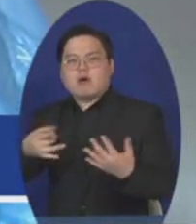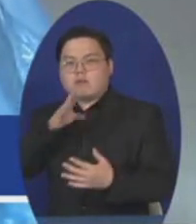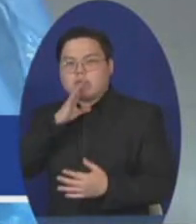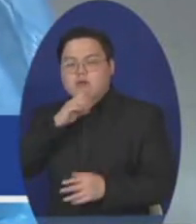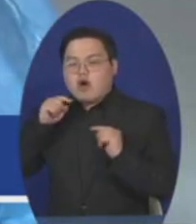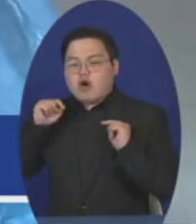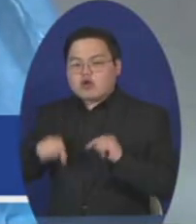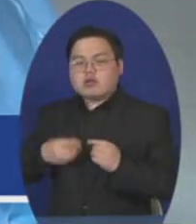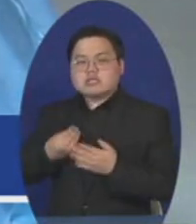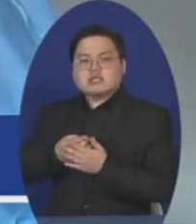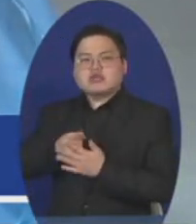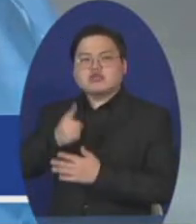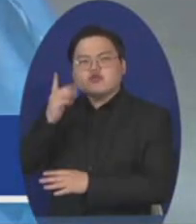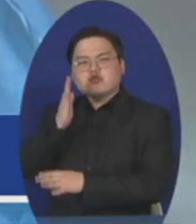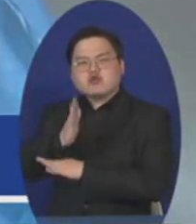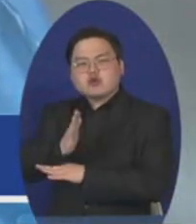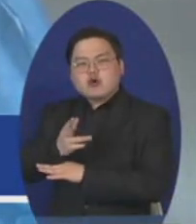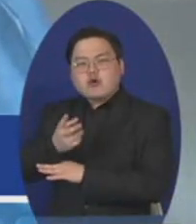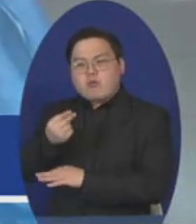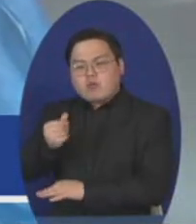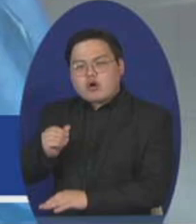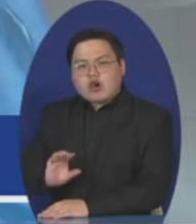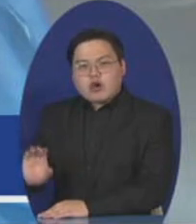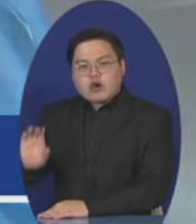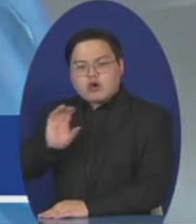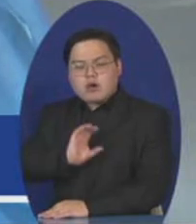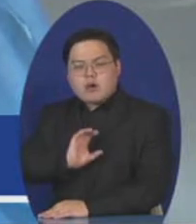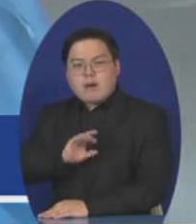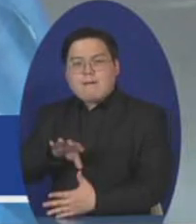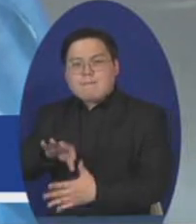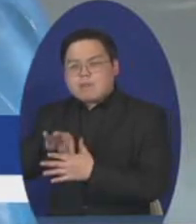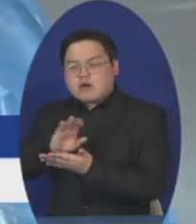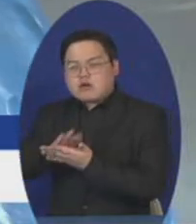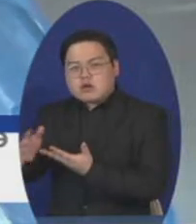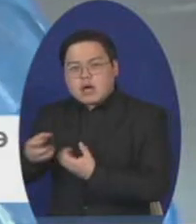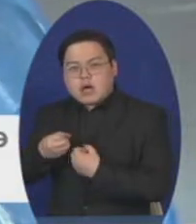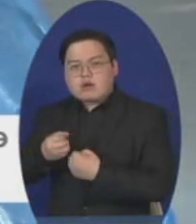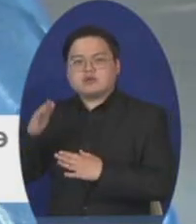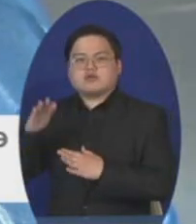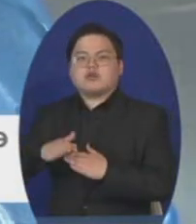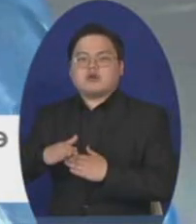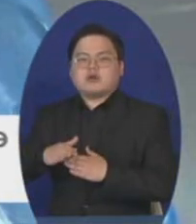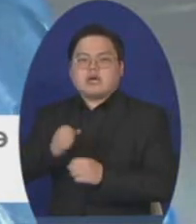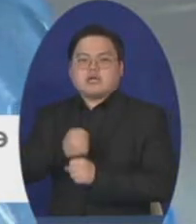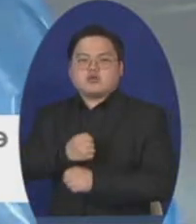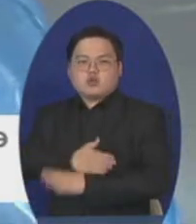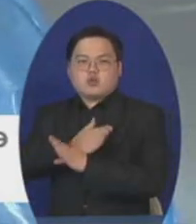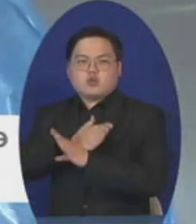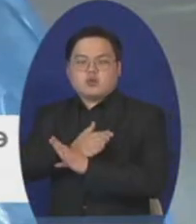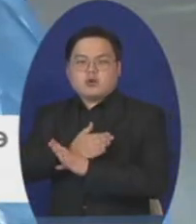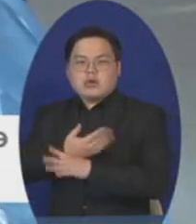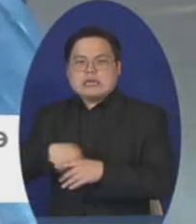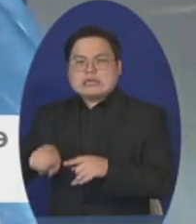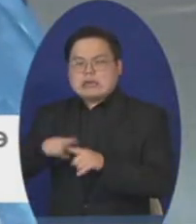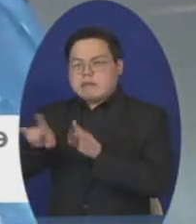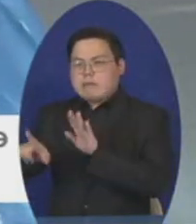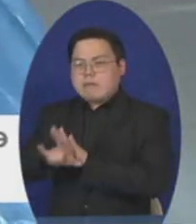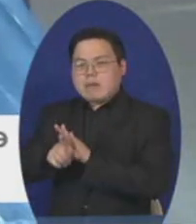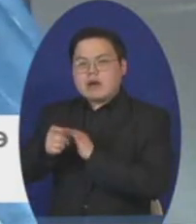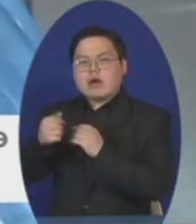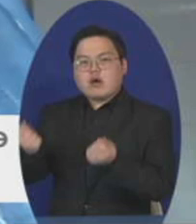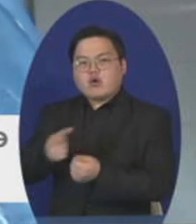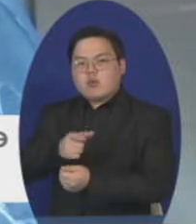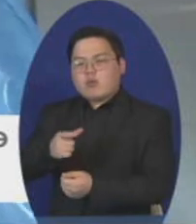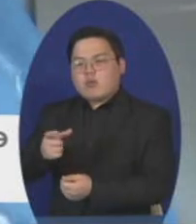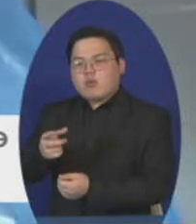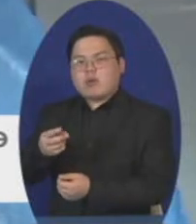ингээд өдөрт нэг жоохон хэмжээний мөнгөөр байгаа мөнгөөр юм амхаа аваад нэгэ зогсчих шийдтэй. Тэгэл ард нь өчнөө малчд тэгээ малаа өгсөн мөнгө нь